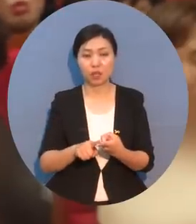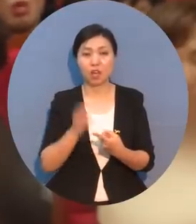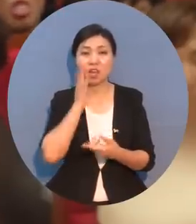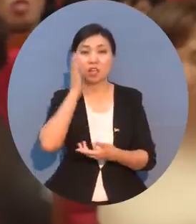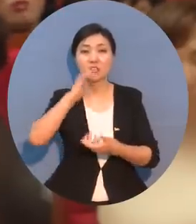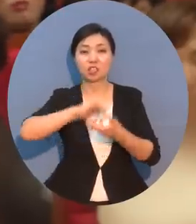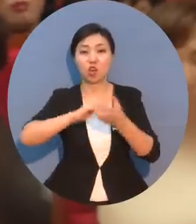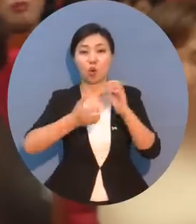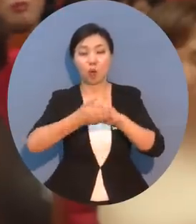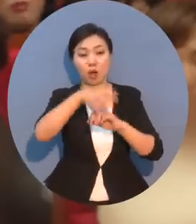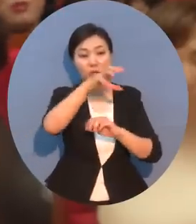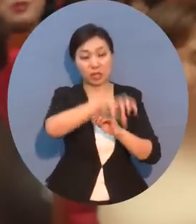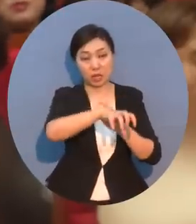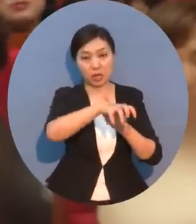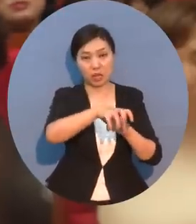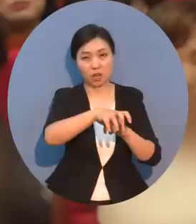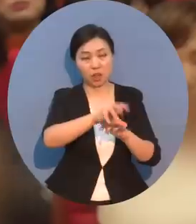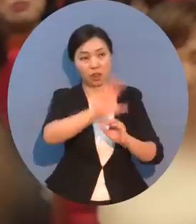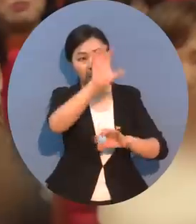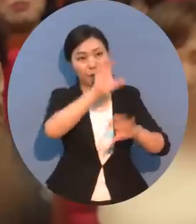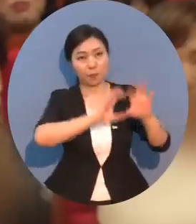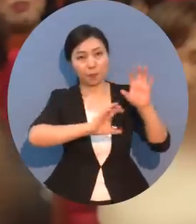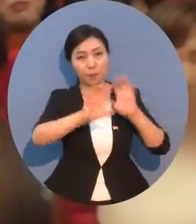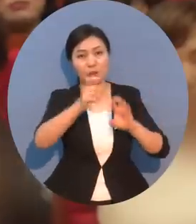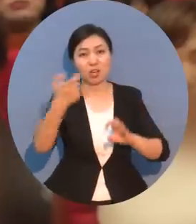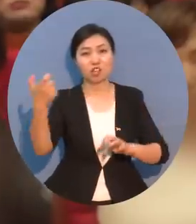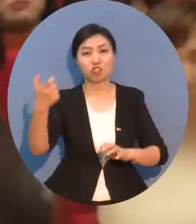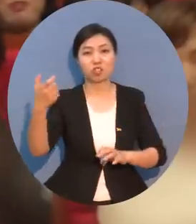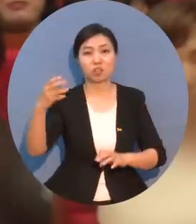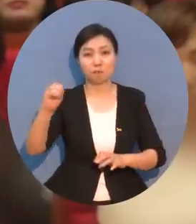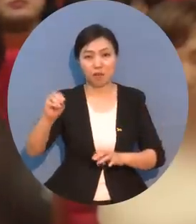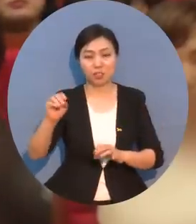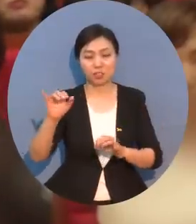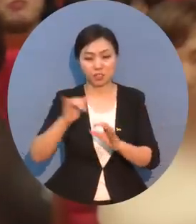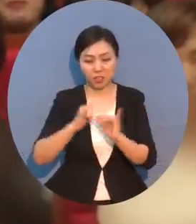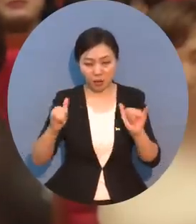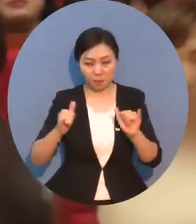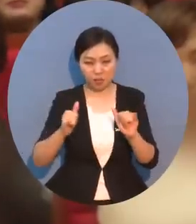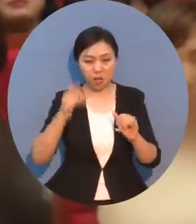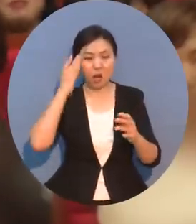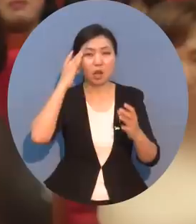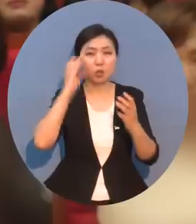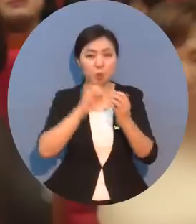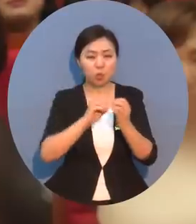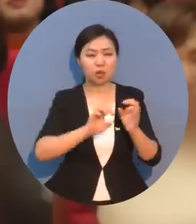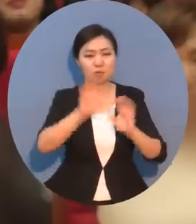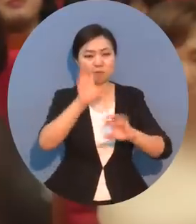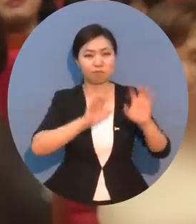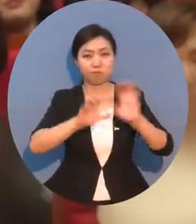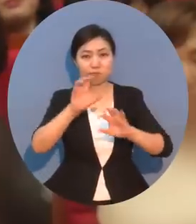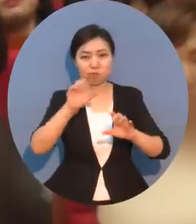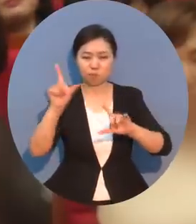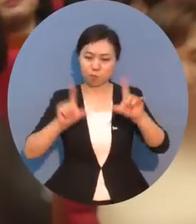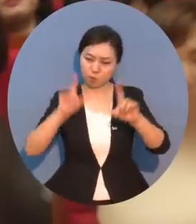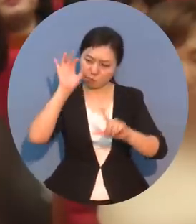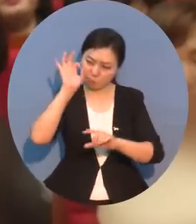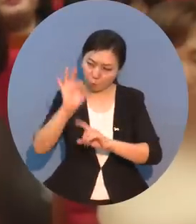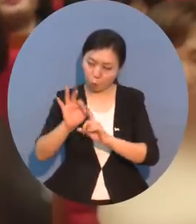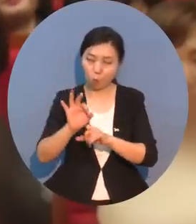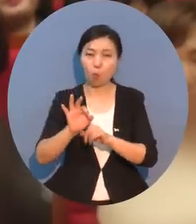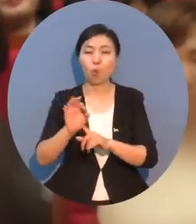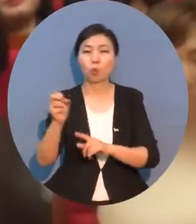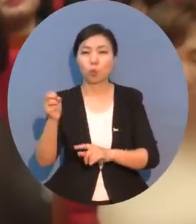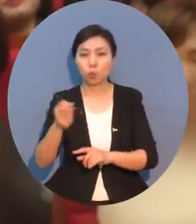청와대 게시판에 올라와서 60만 명이 뭐 며칠 만에 설명을 한다든지 뭐 그런 일이 이렇게 벌어진 걸 이제